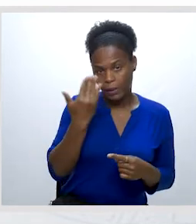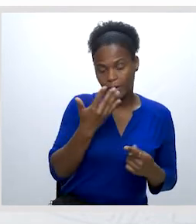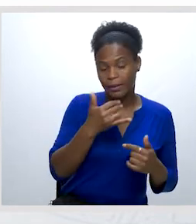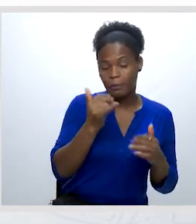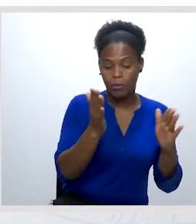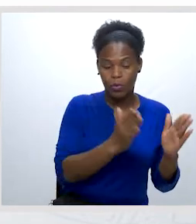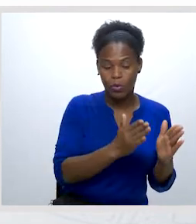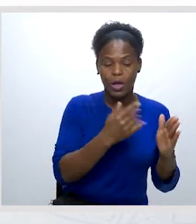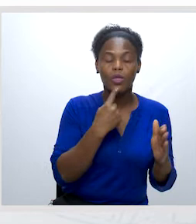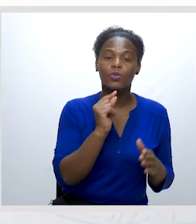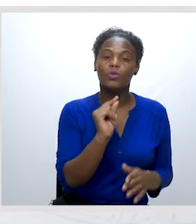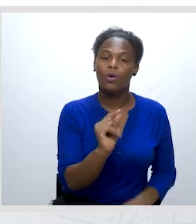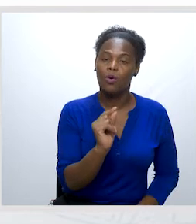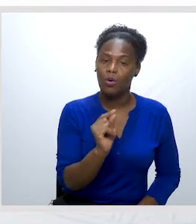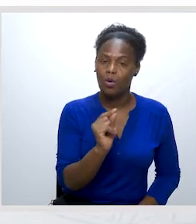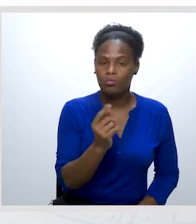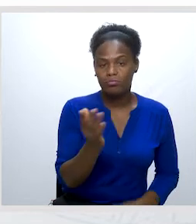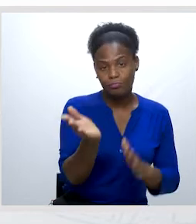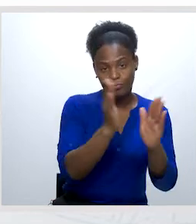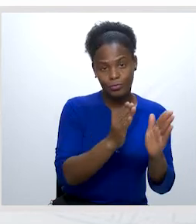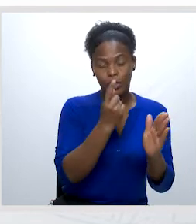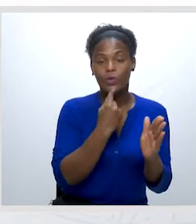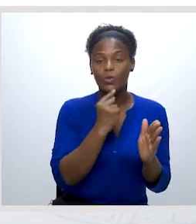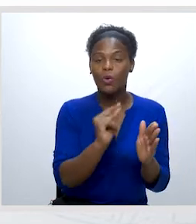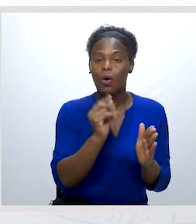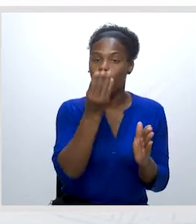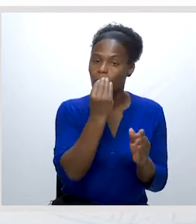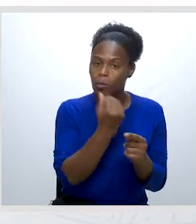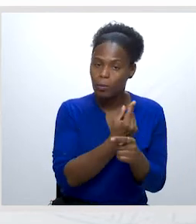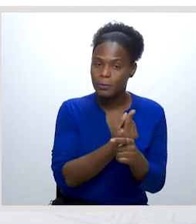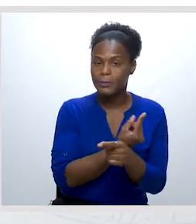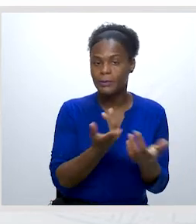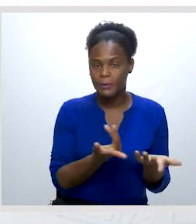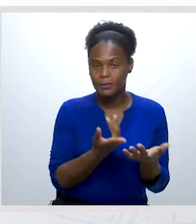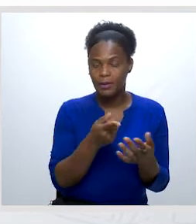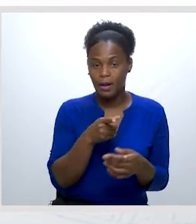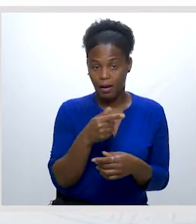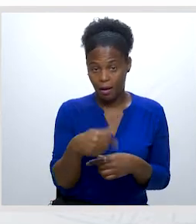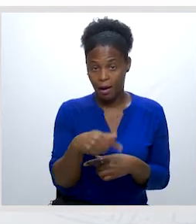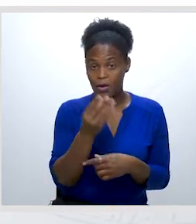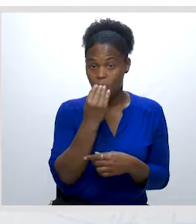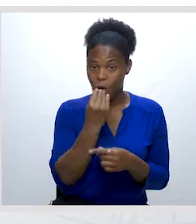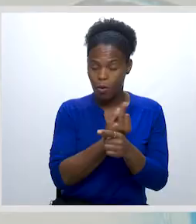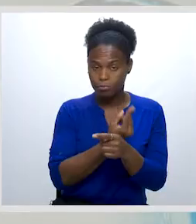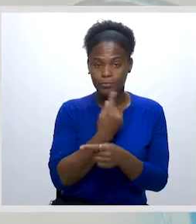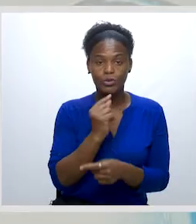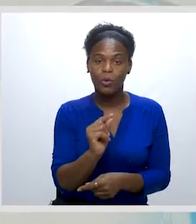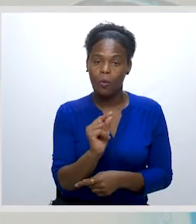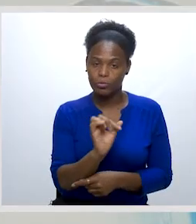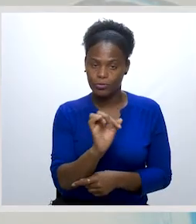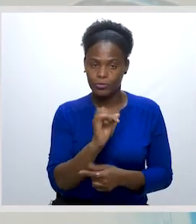les noms des repas qu'on prend. Aqui estão os nomes das refeições.